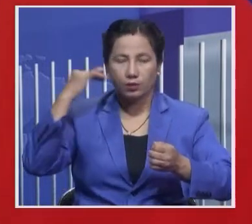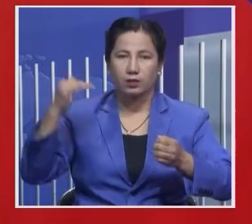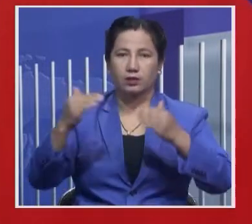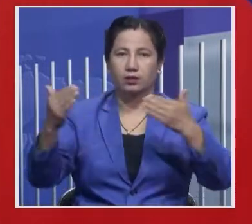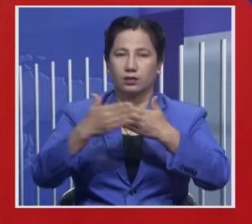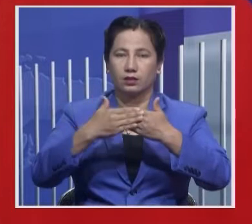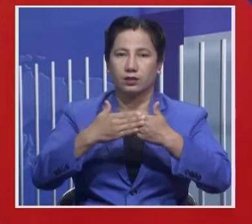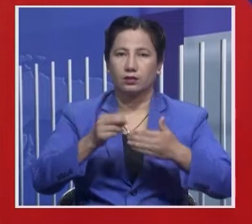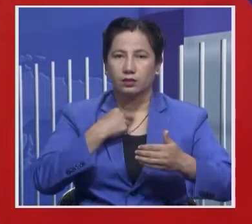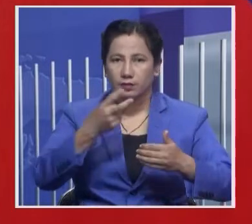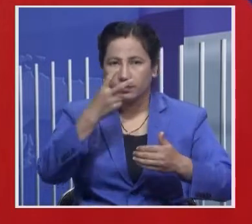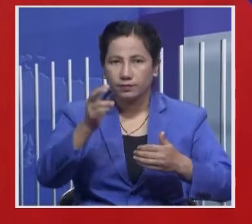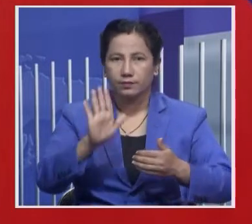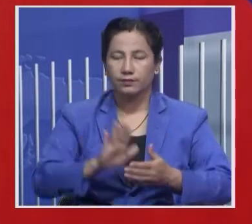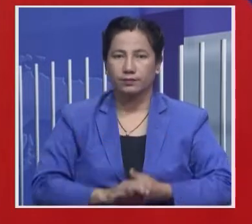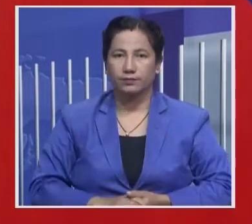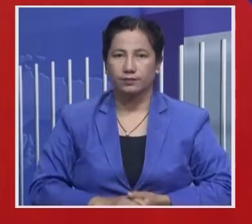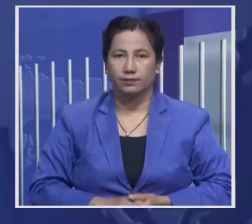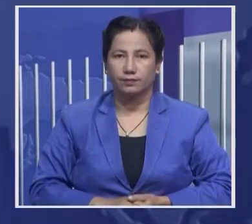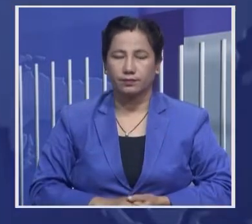चासोका साथ हेरिएको छ।